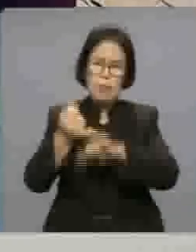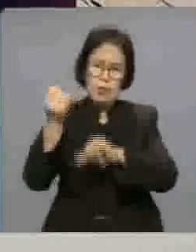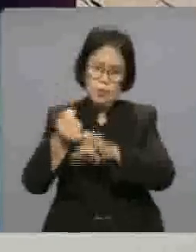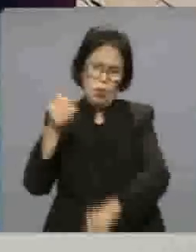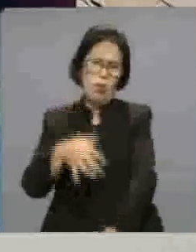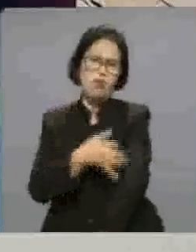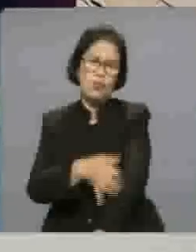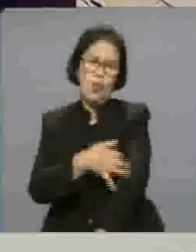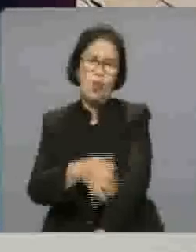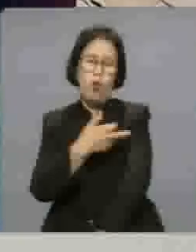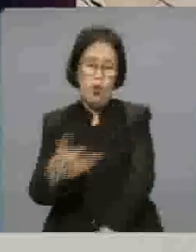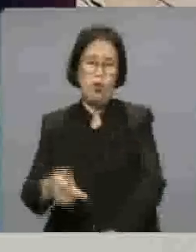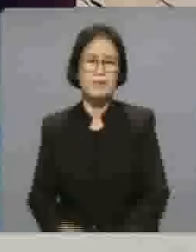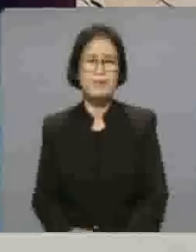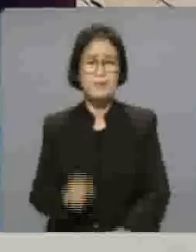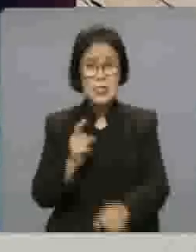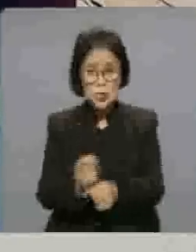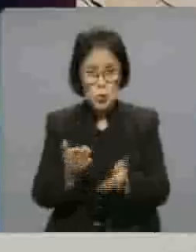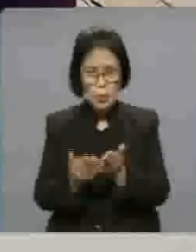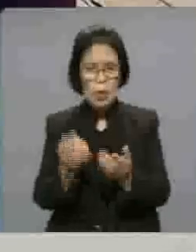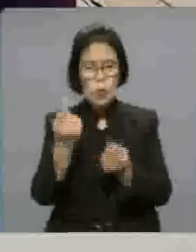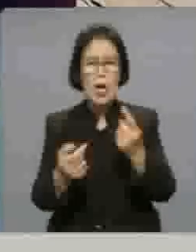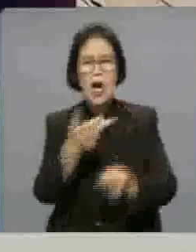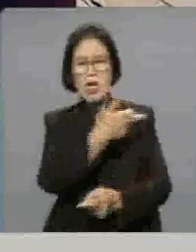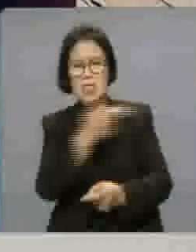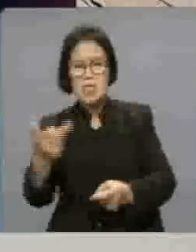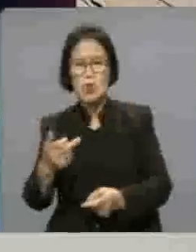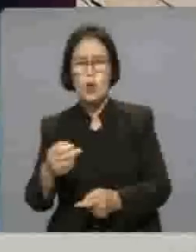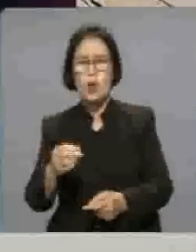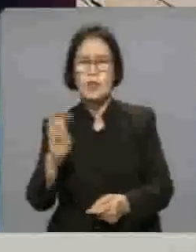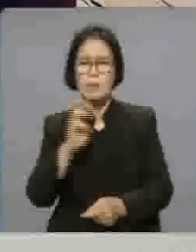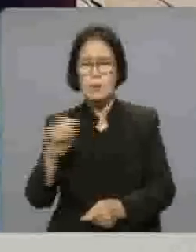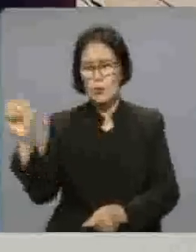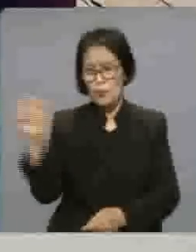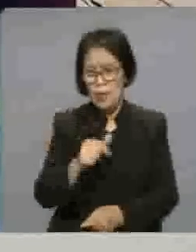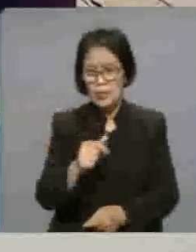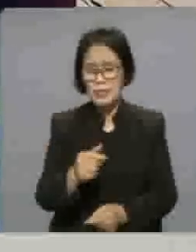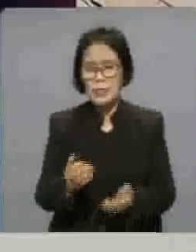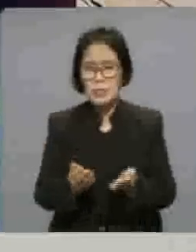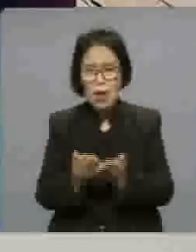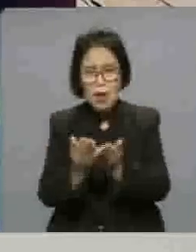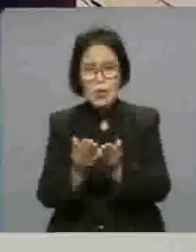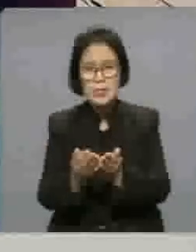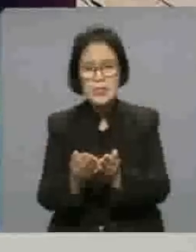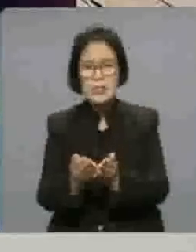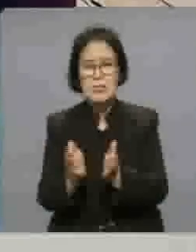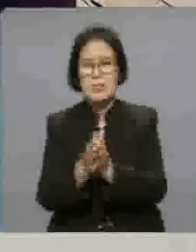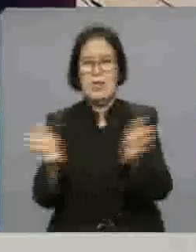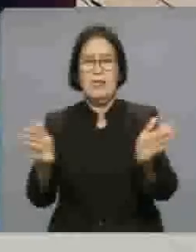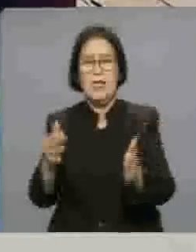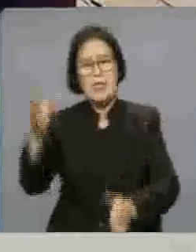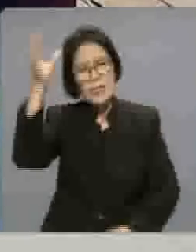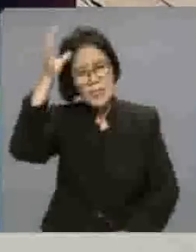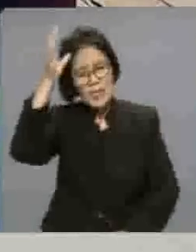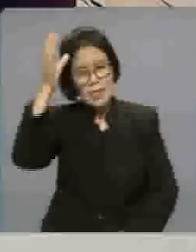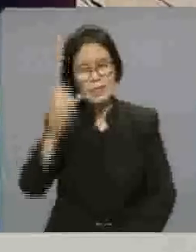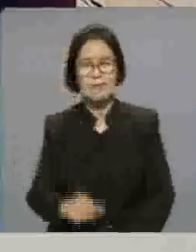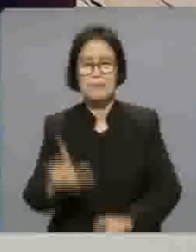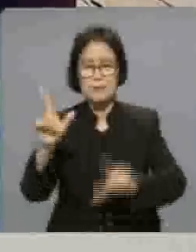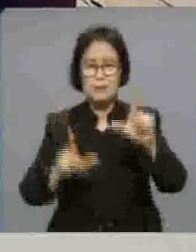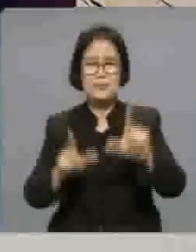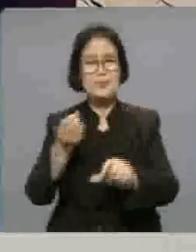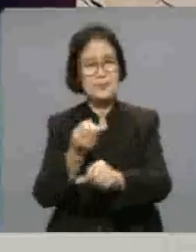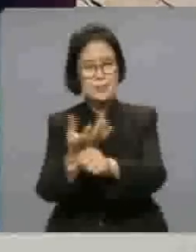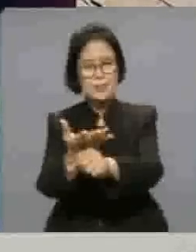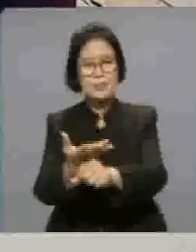컸는데요. 기존 선박보다 더 크고 30분 더 빠른 촉회속선이 취항해 기대를 모으고 있습니다. 촉회속선의 모습 백소민